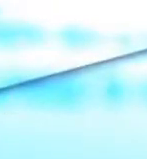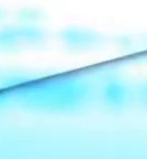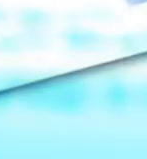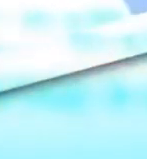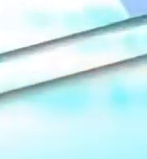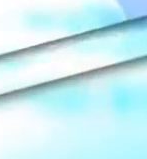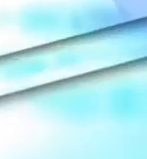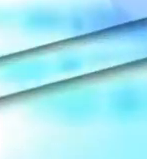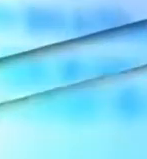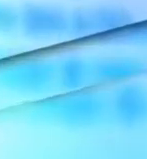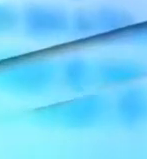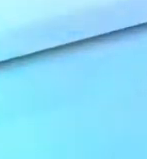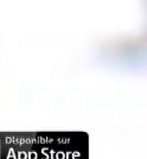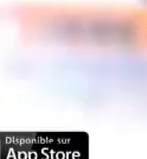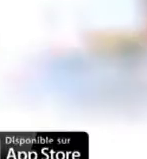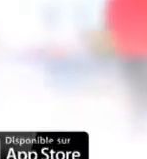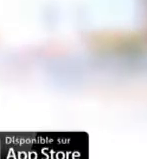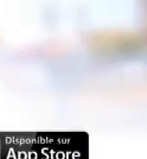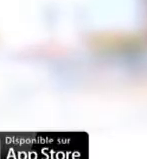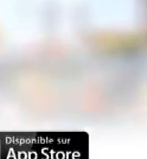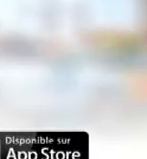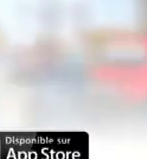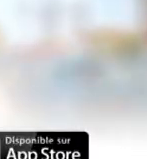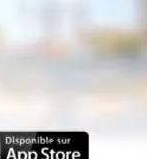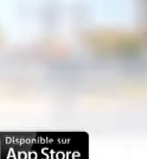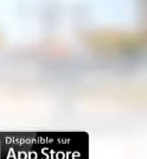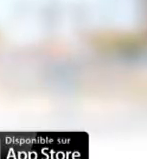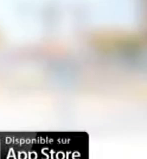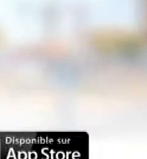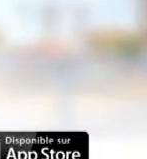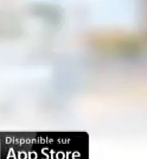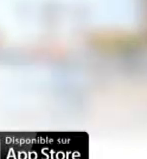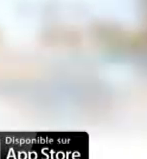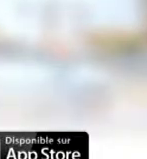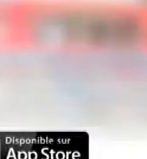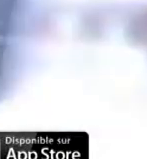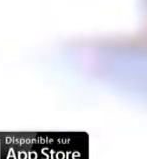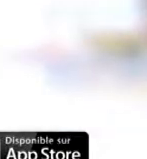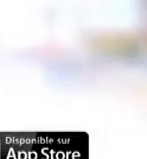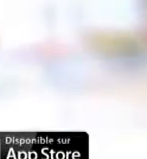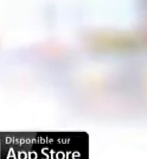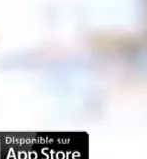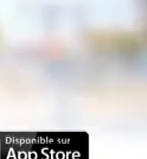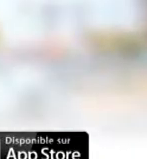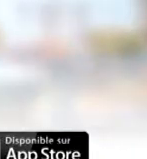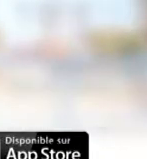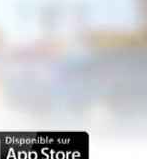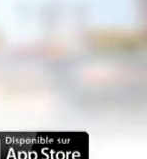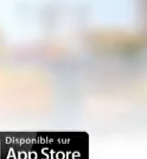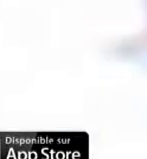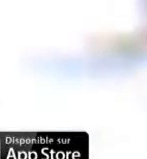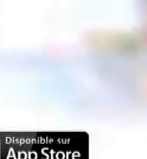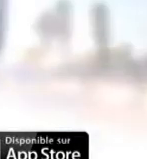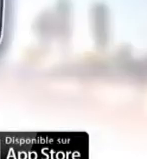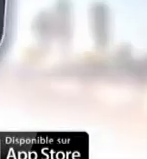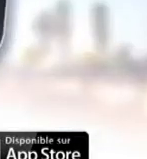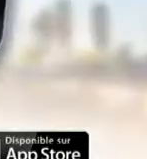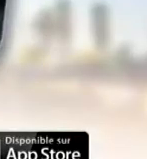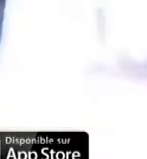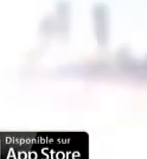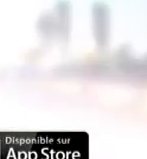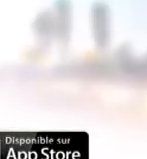l'application des ti fille la magie de la télé vous suit partout dans le monde avec ce nouveau service disponible sur